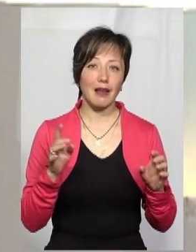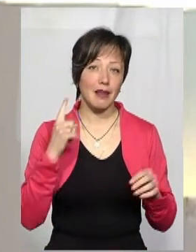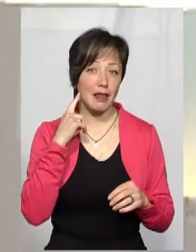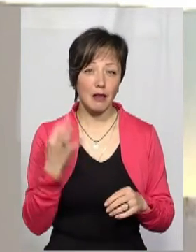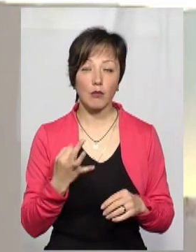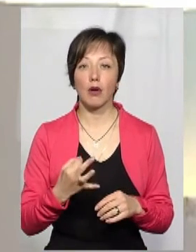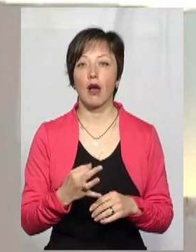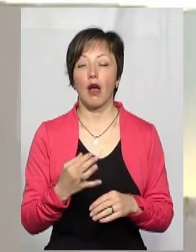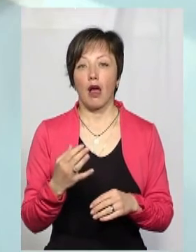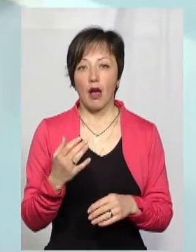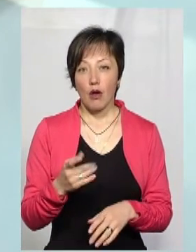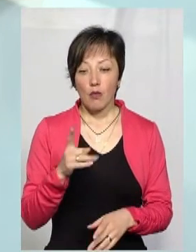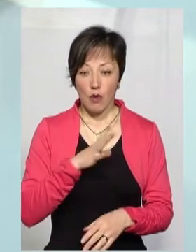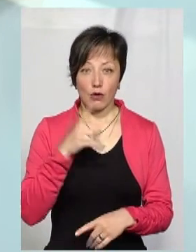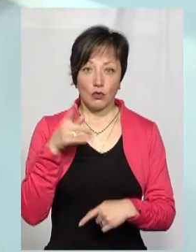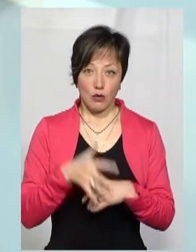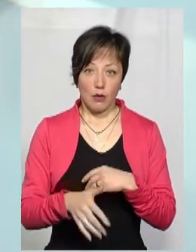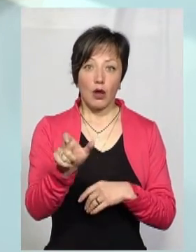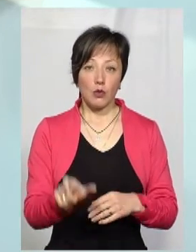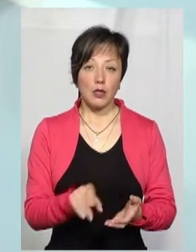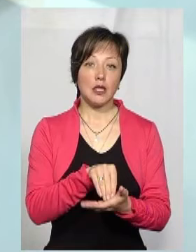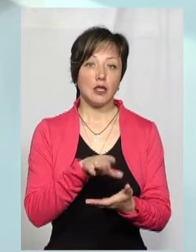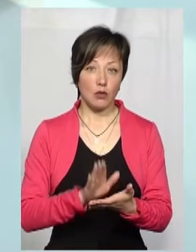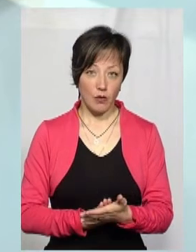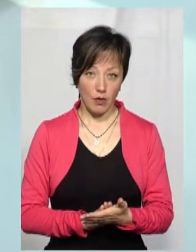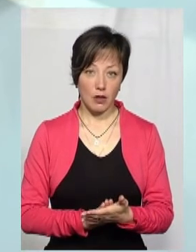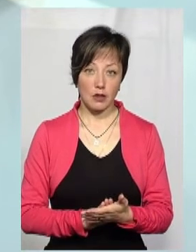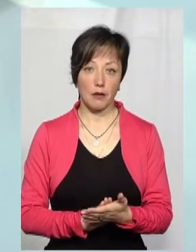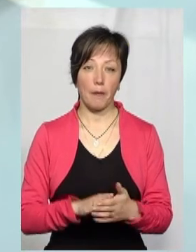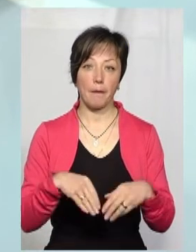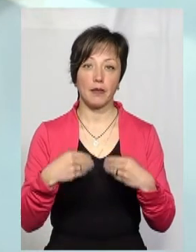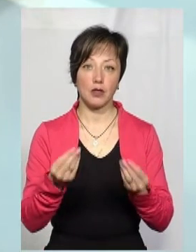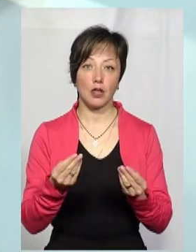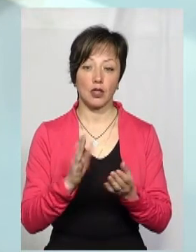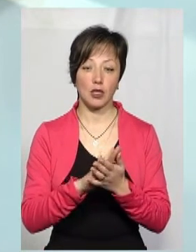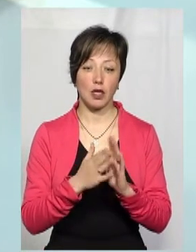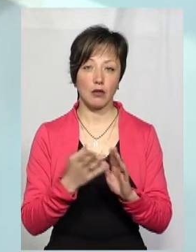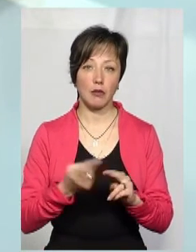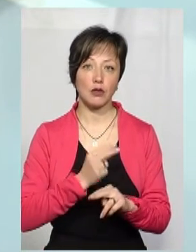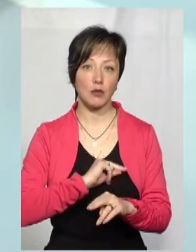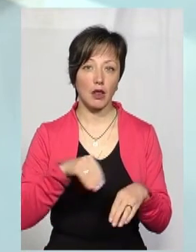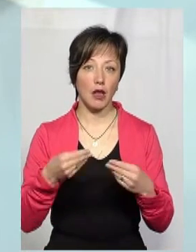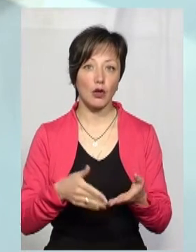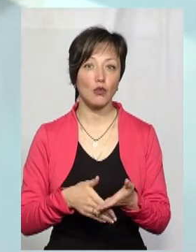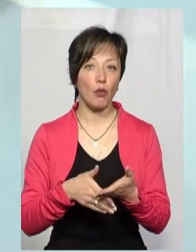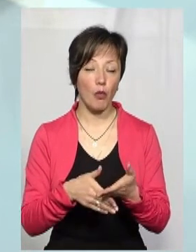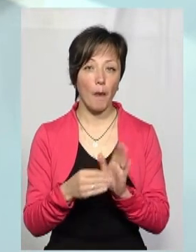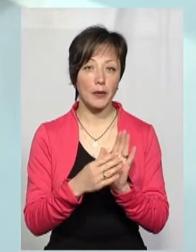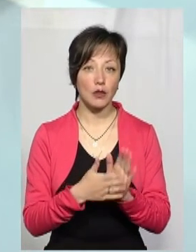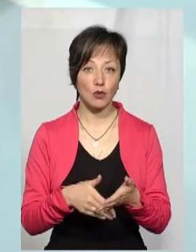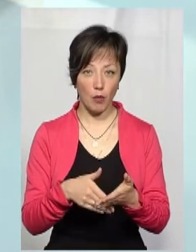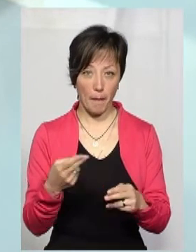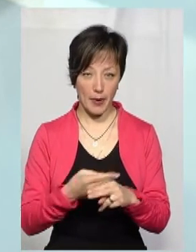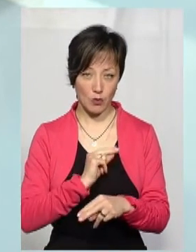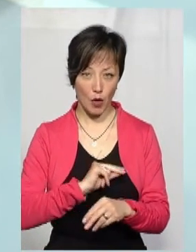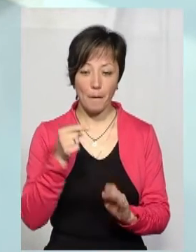не буває. Просто, щоб було зрозуміло, людина зареєструвалася, їй призначили статус безробітного, надали допомогу, призначили допомогу